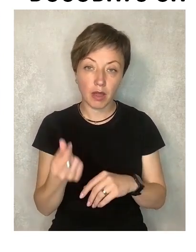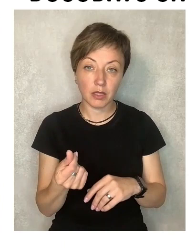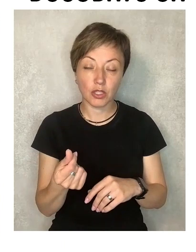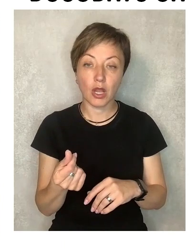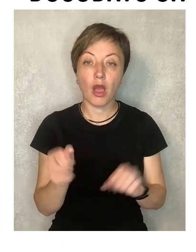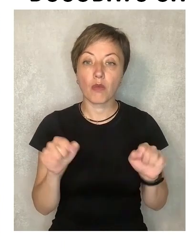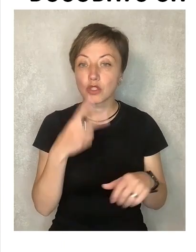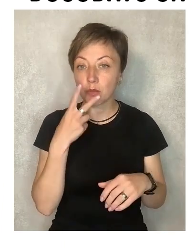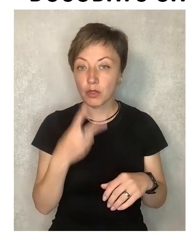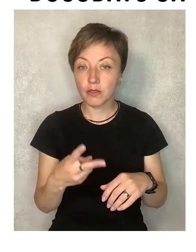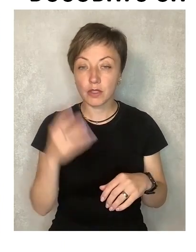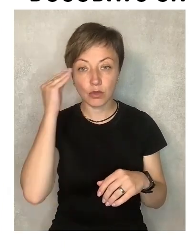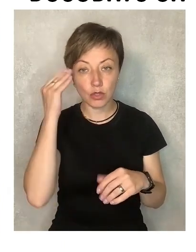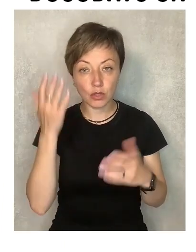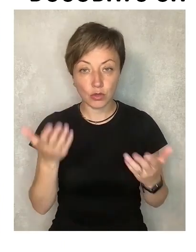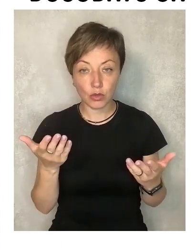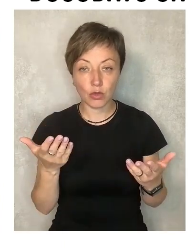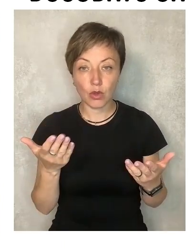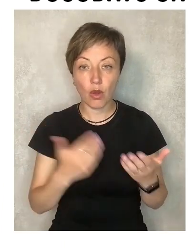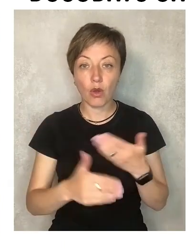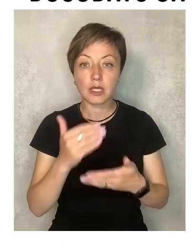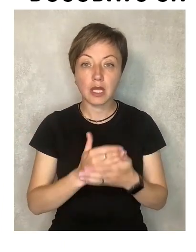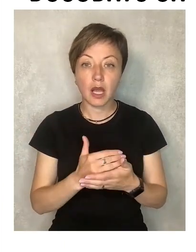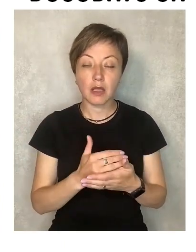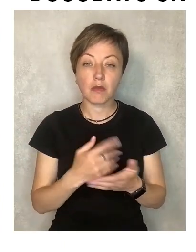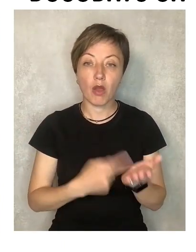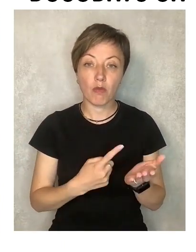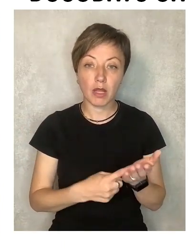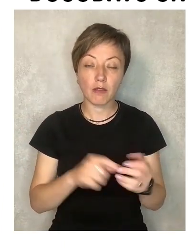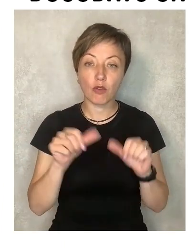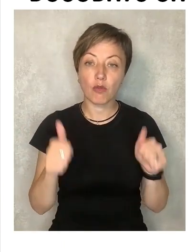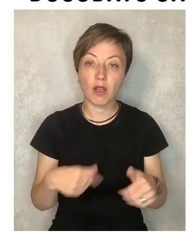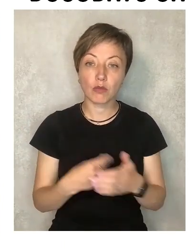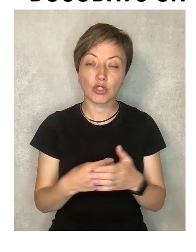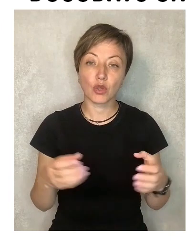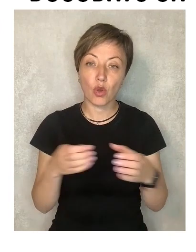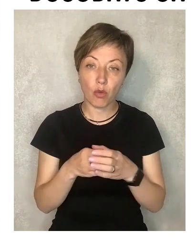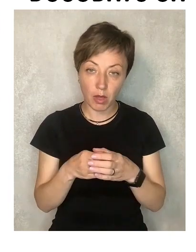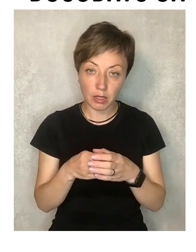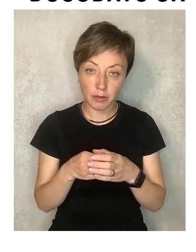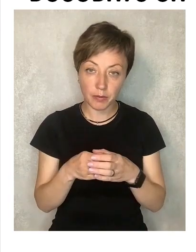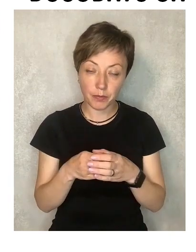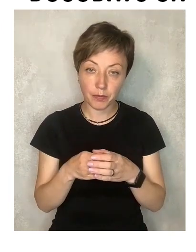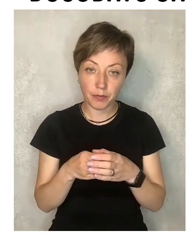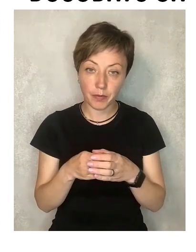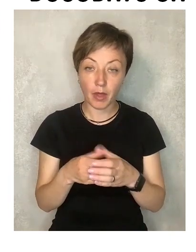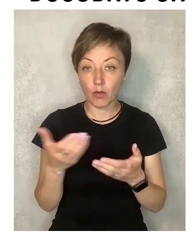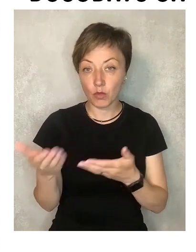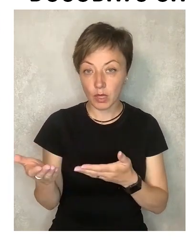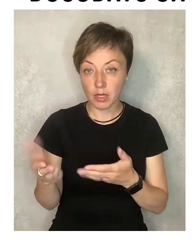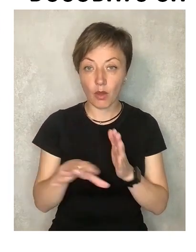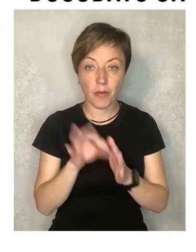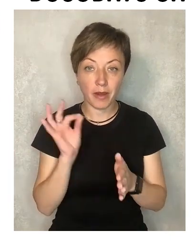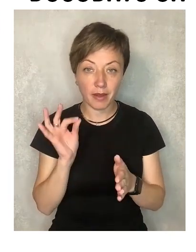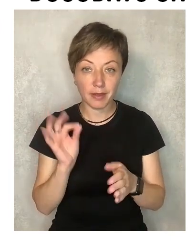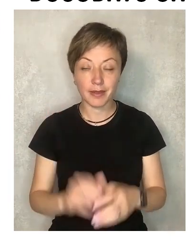подивитися ще з точки зору, там, вже останнім якимось аргументом, формування бюджету громади. От, будь ласка, обирайте.